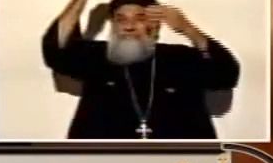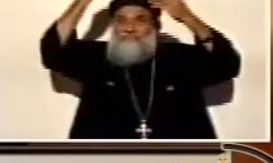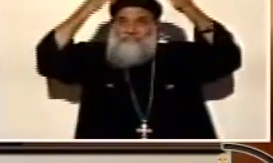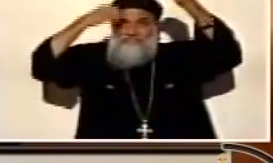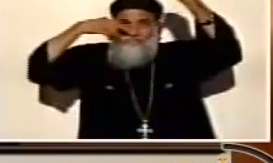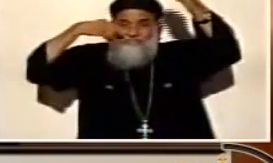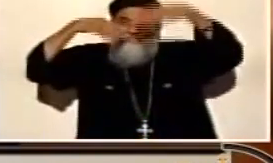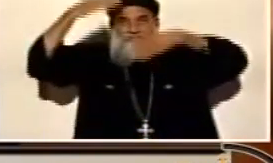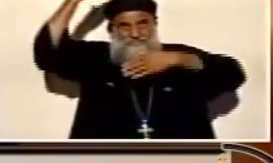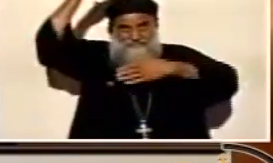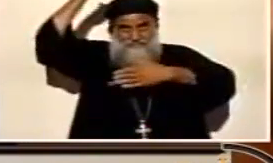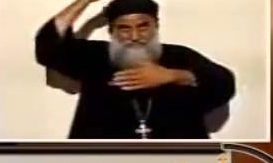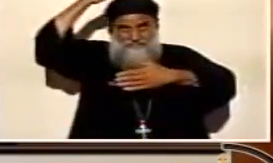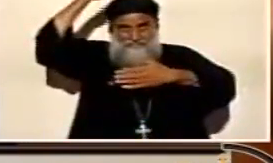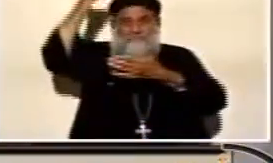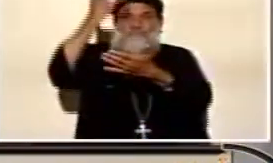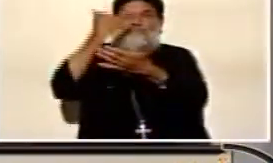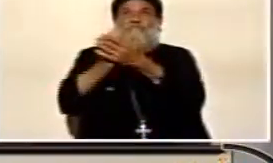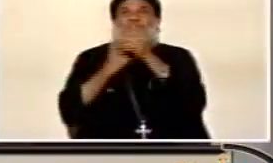المتكفل بحقه.